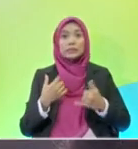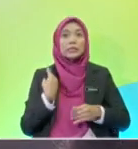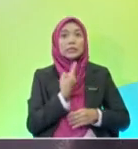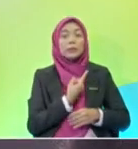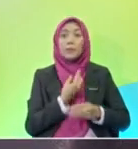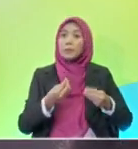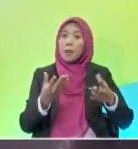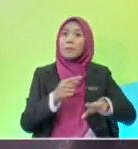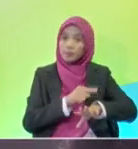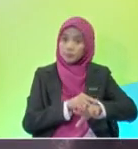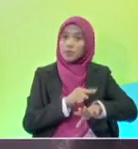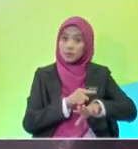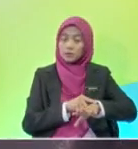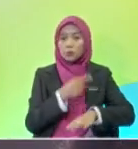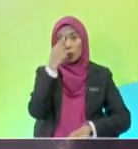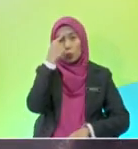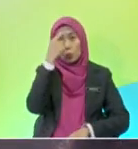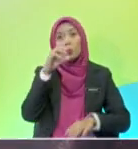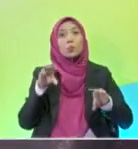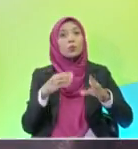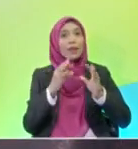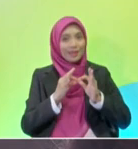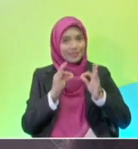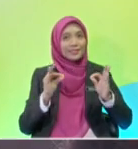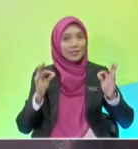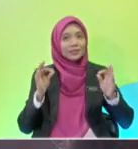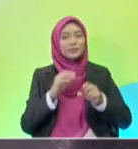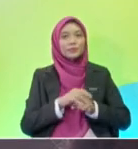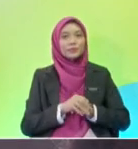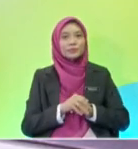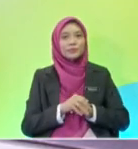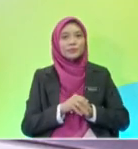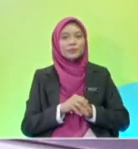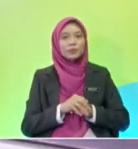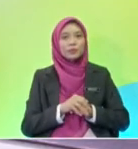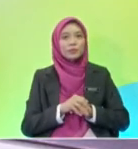untuk siapkan ayat mereka dan sementara itu